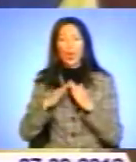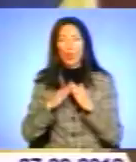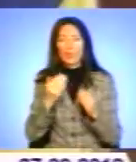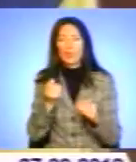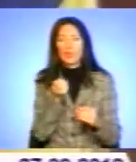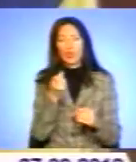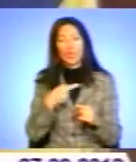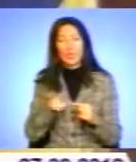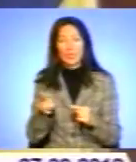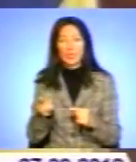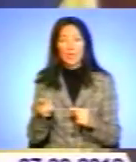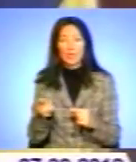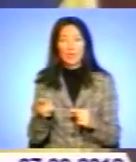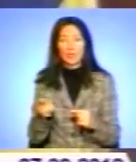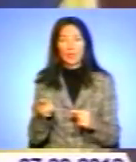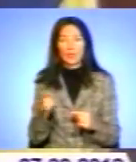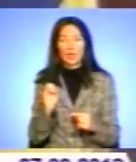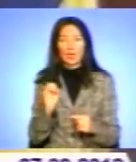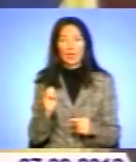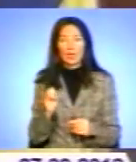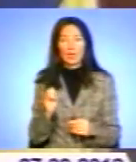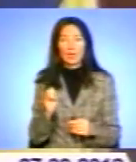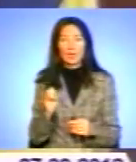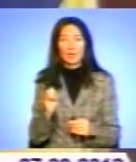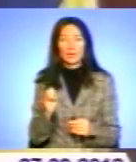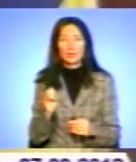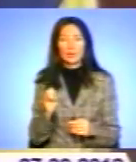трошки різняться. І